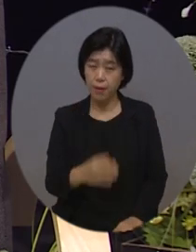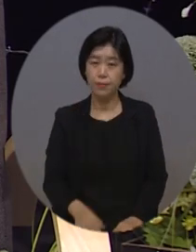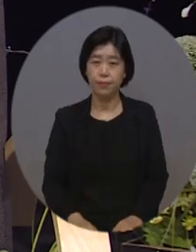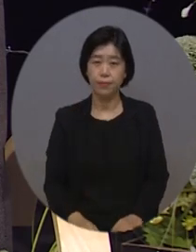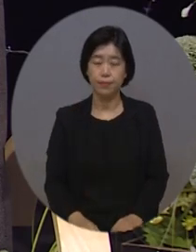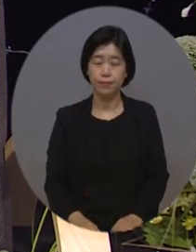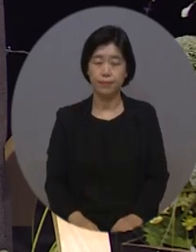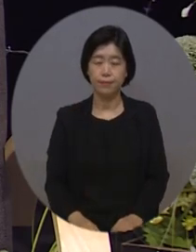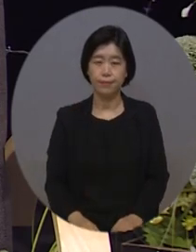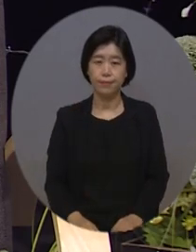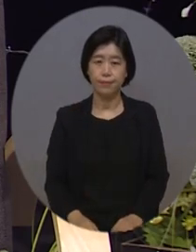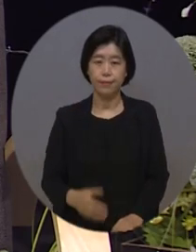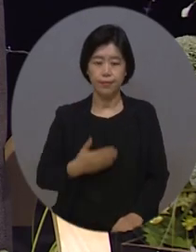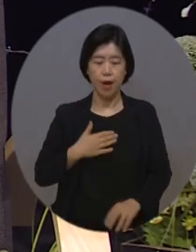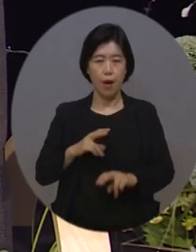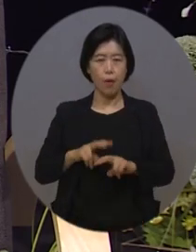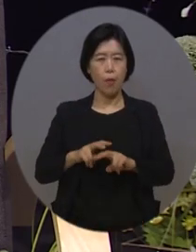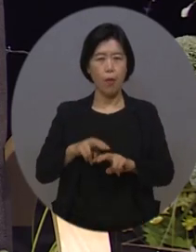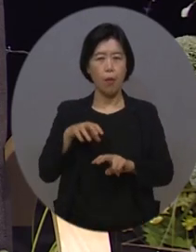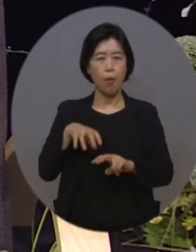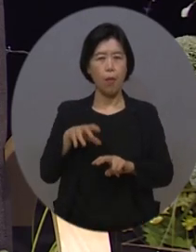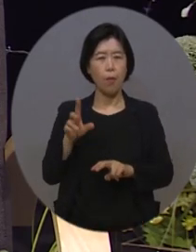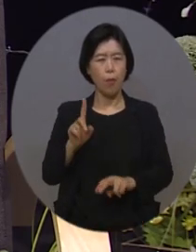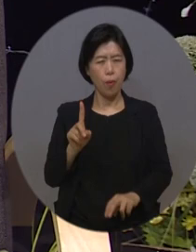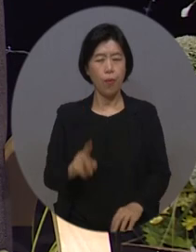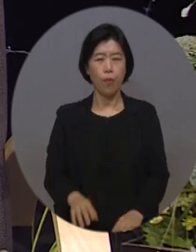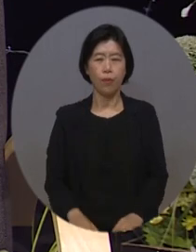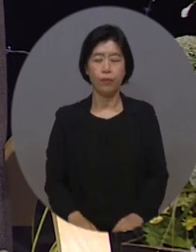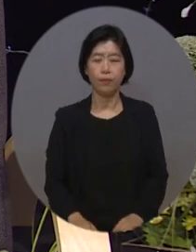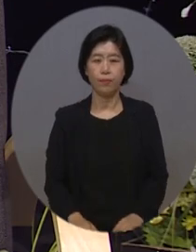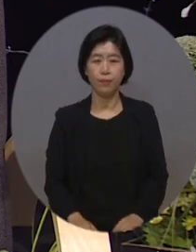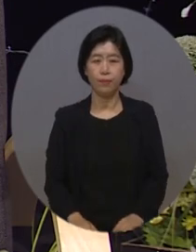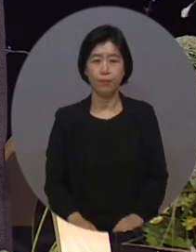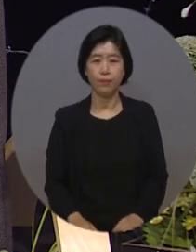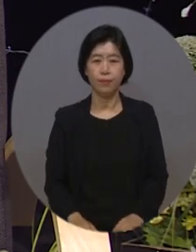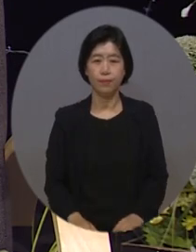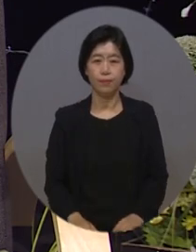자세를 가져 타인이 부를 수 있는 음표가 될까요?